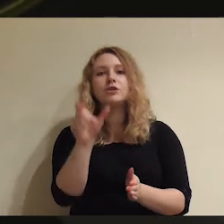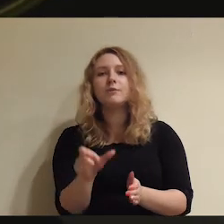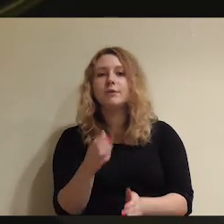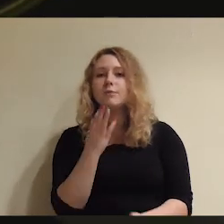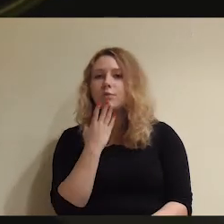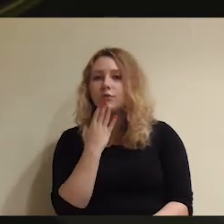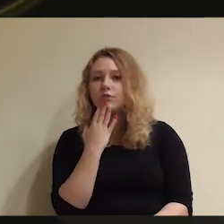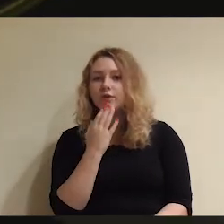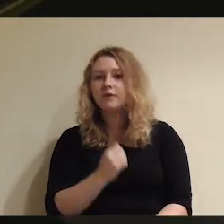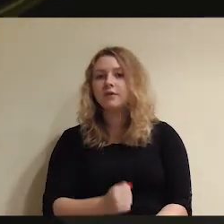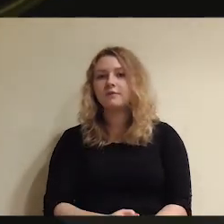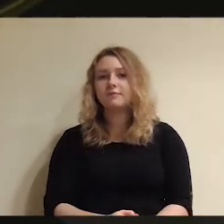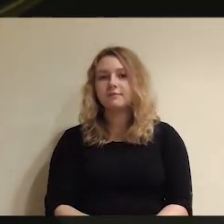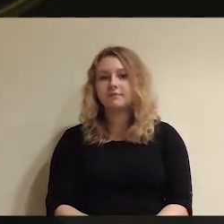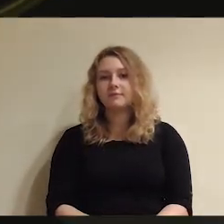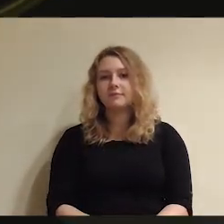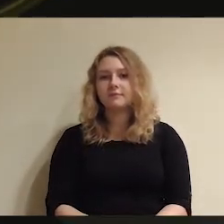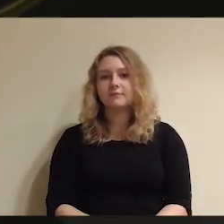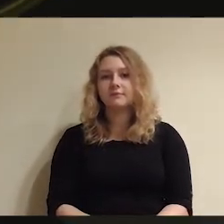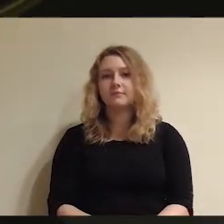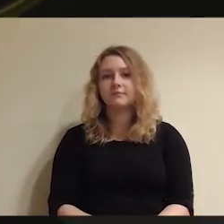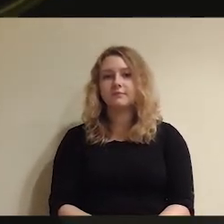Co On dziś do Ciebie mówi?